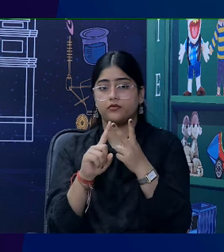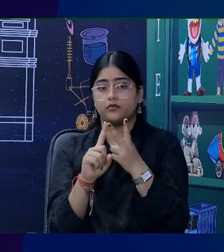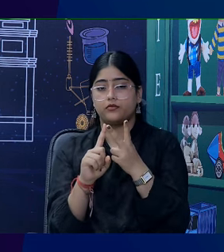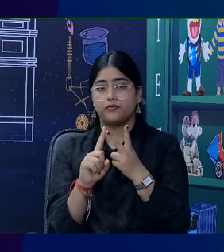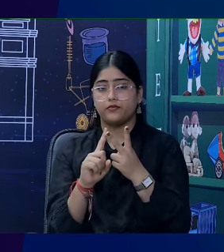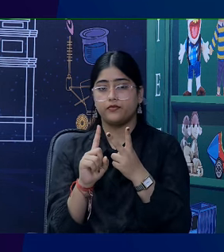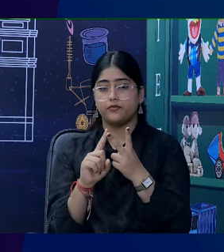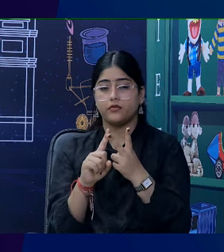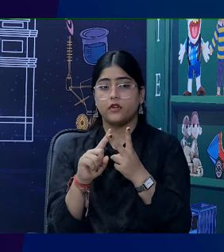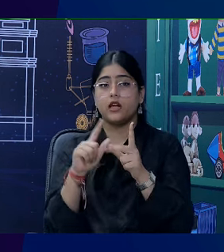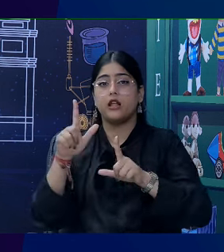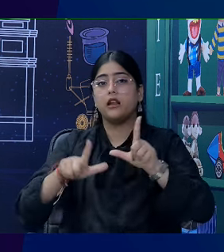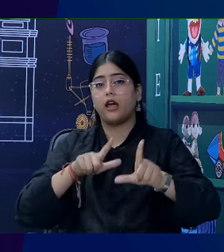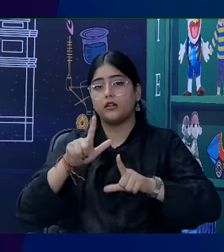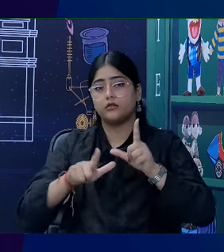क्षेत्र